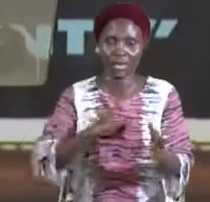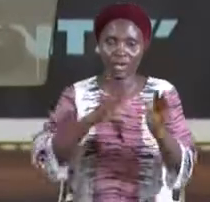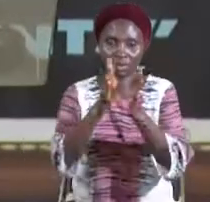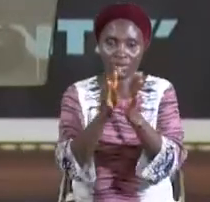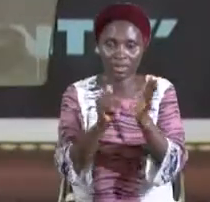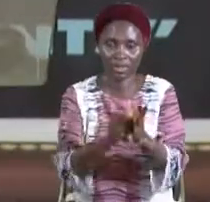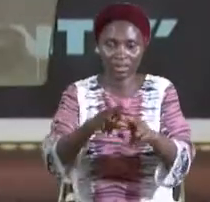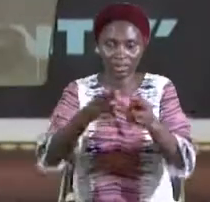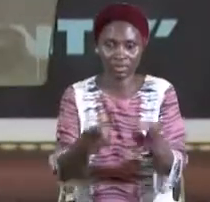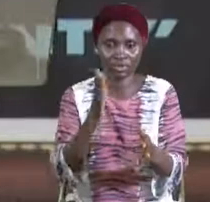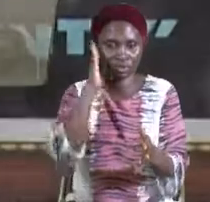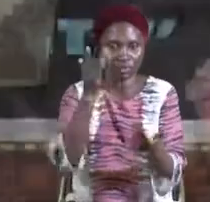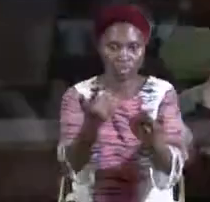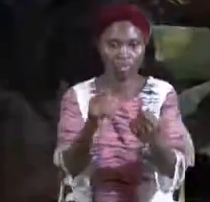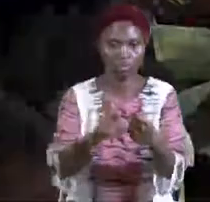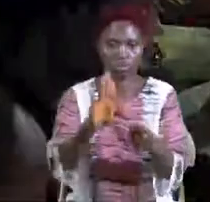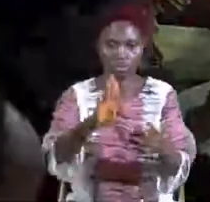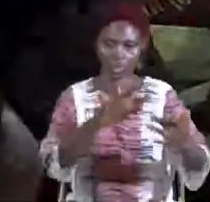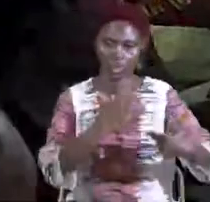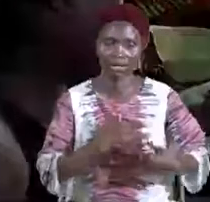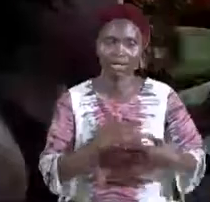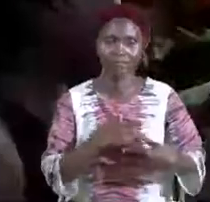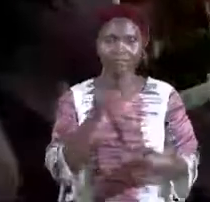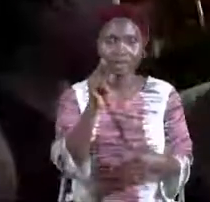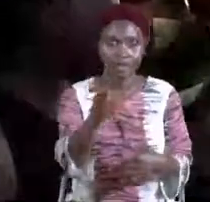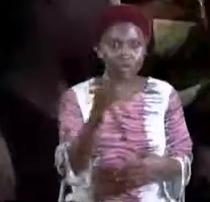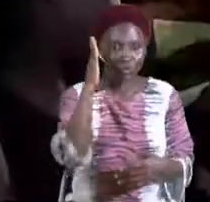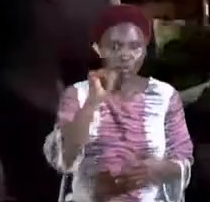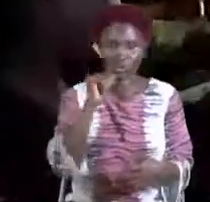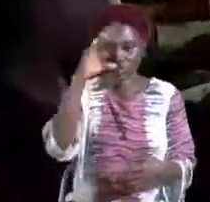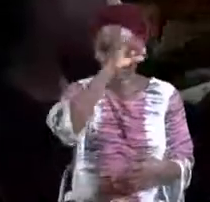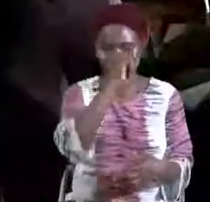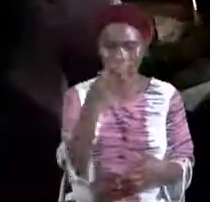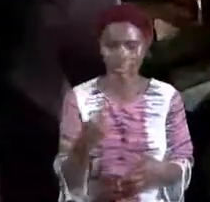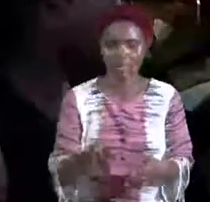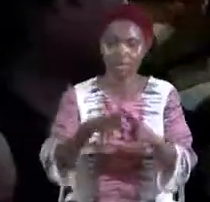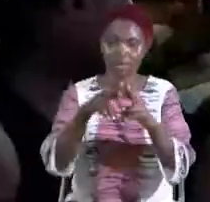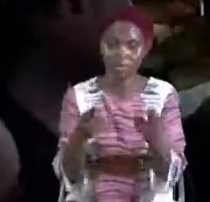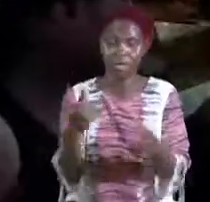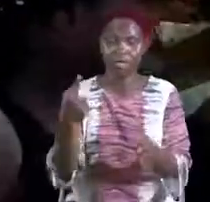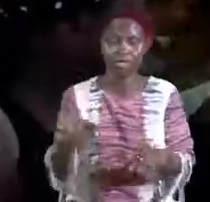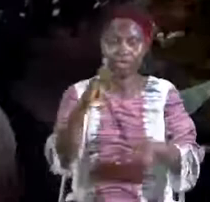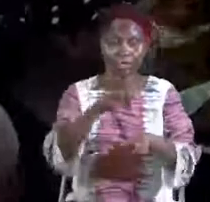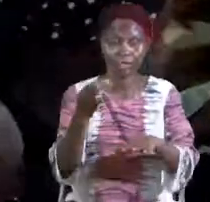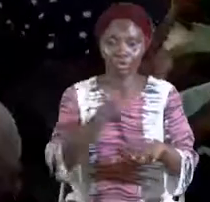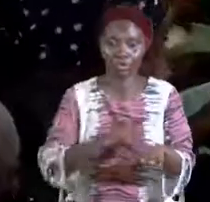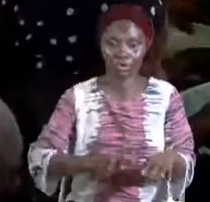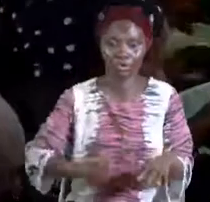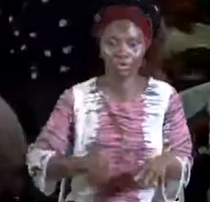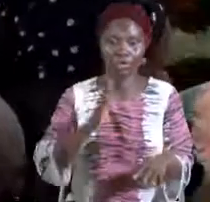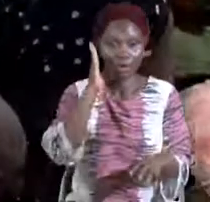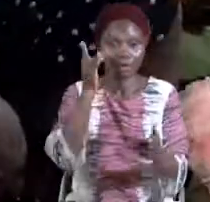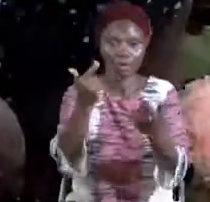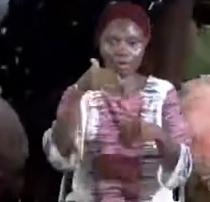cette révélation vienne dans ton cœur. Tu ne rateras pas la révélation. La touche du Seigneur viendra